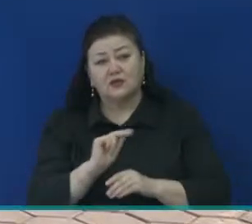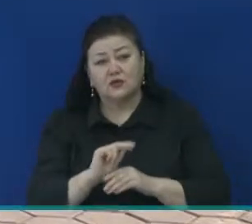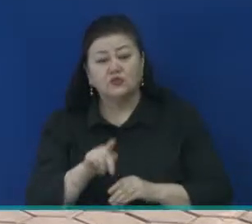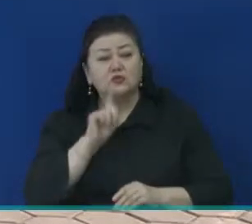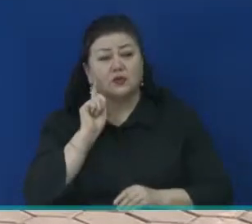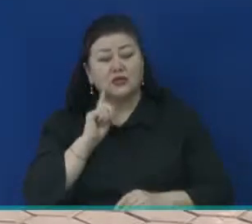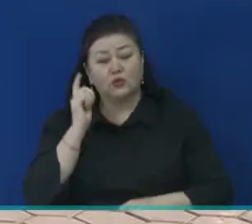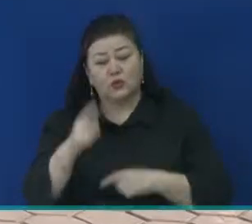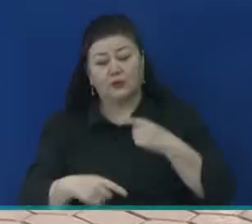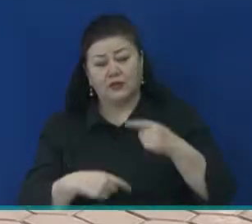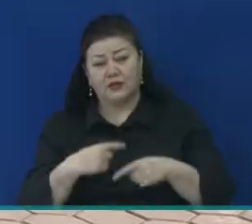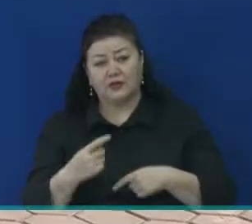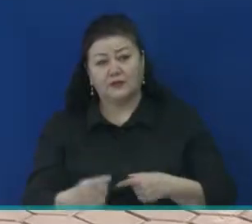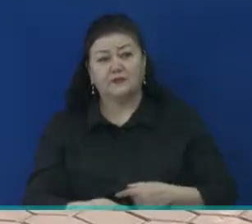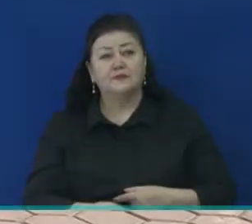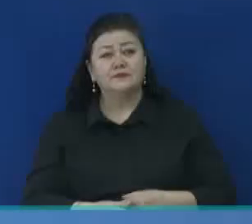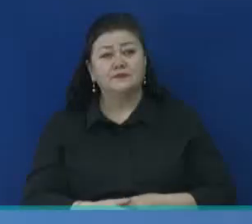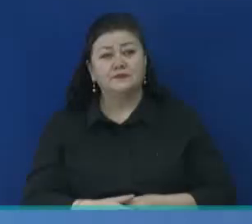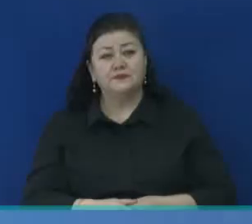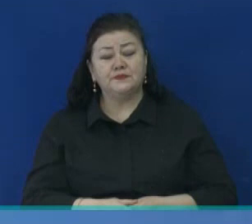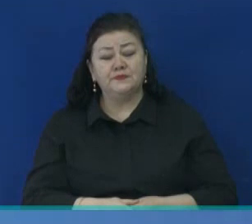Елжан Мағзумов, Семей телеарнасы.